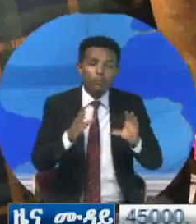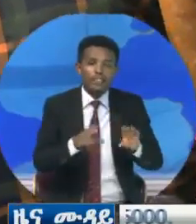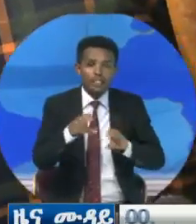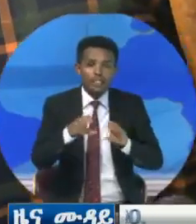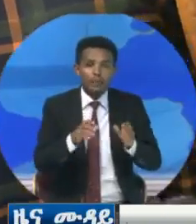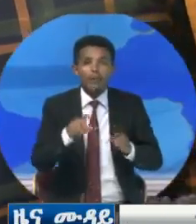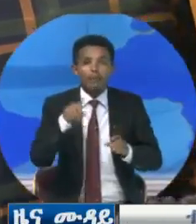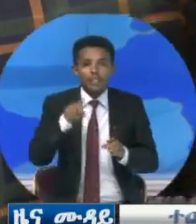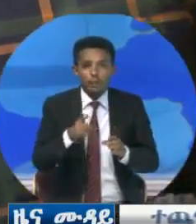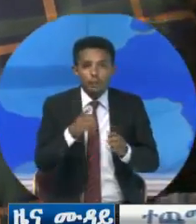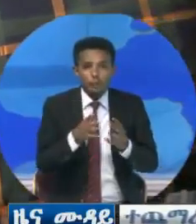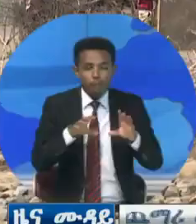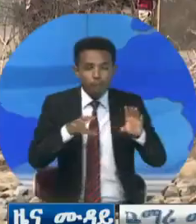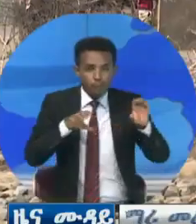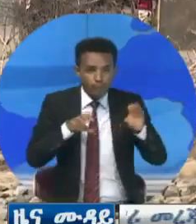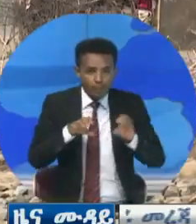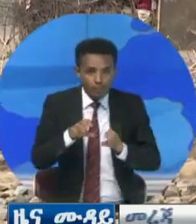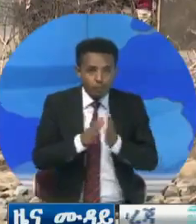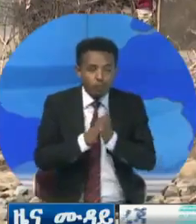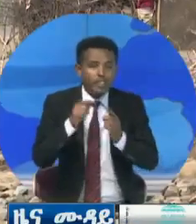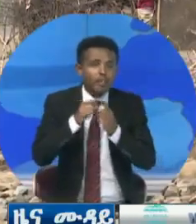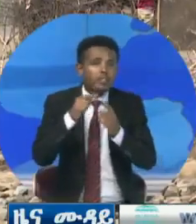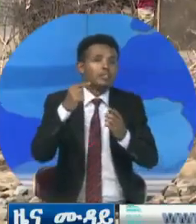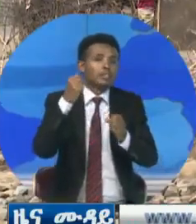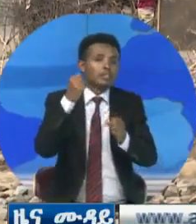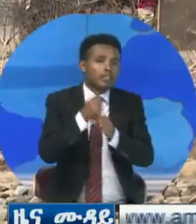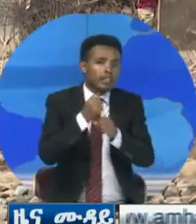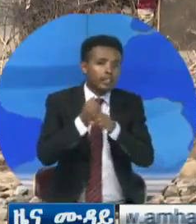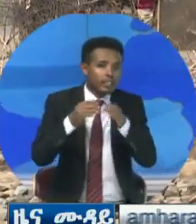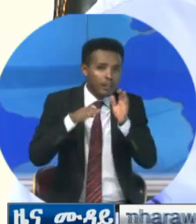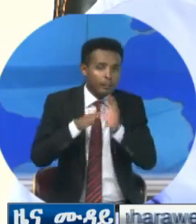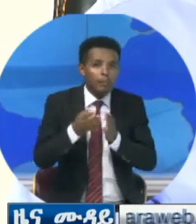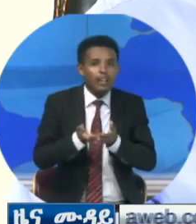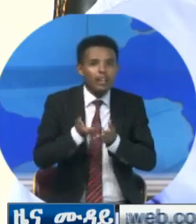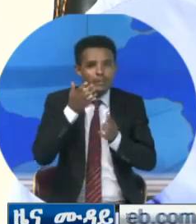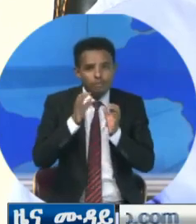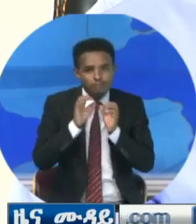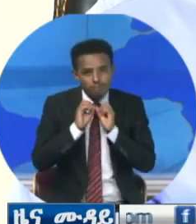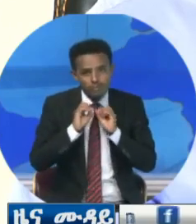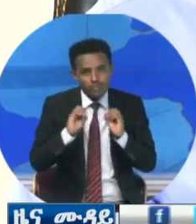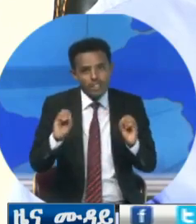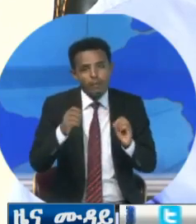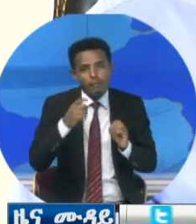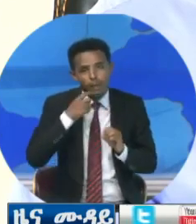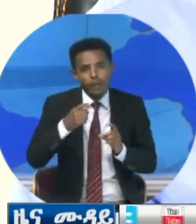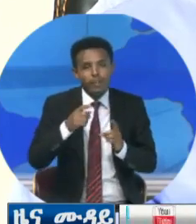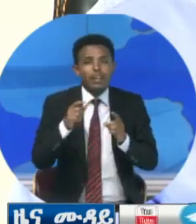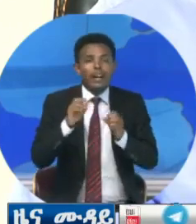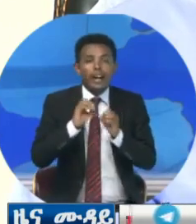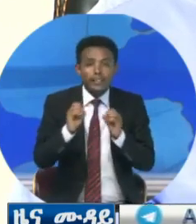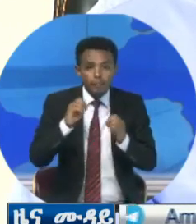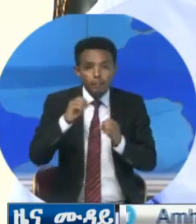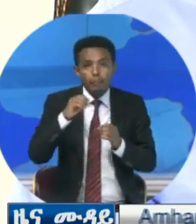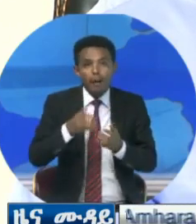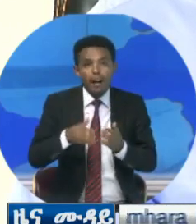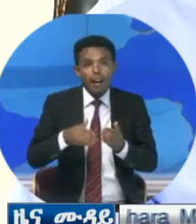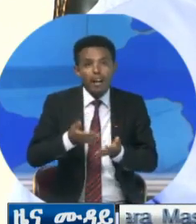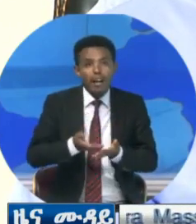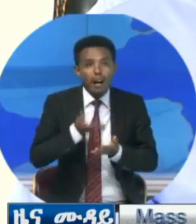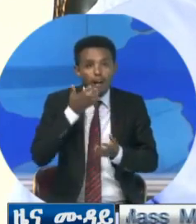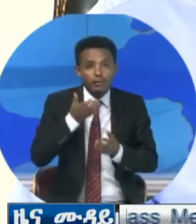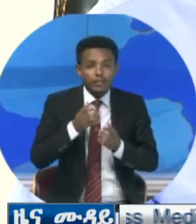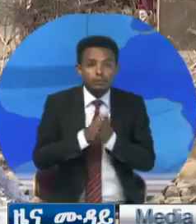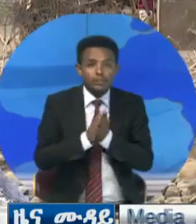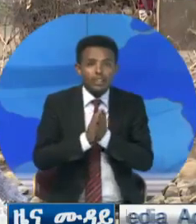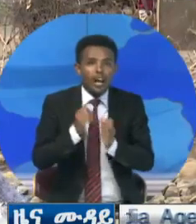ሁሉ ያደረጉ ቢሆንም እስካሁን ወደ ስራ የገባ ባለሀብት ግን የለም ብለዋል። አንድም ባለሀብት ቃል በገባው መሰረት አልገነባም አልሰራም